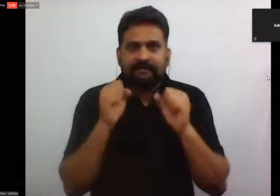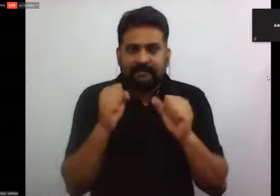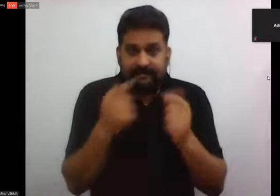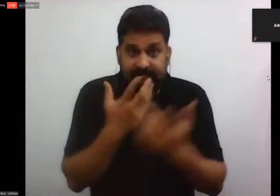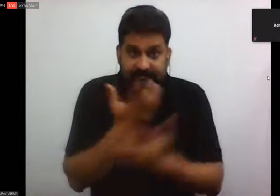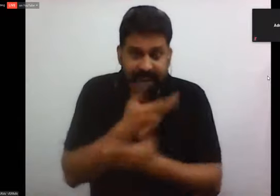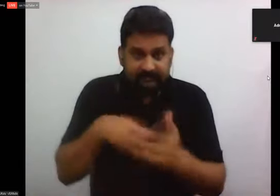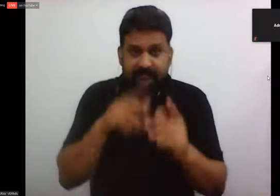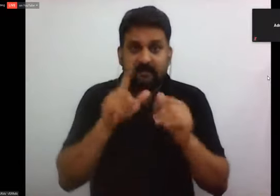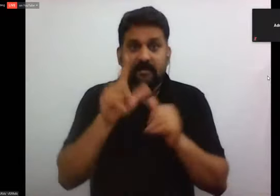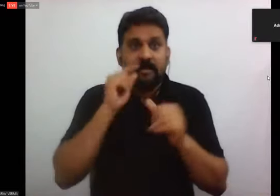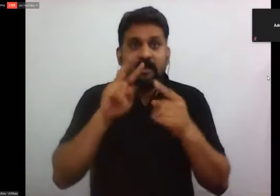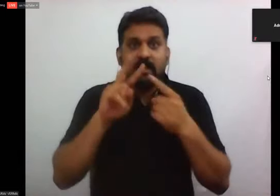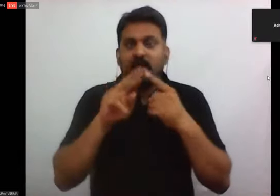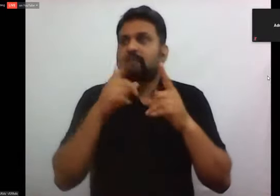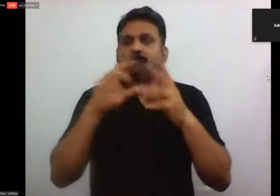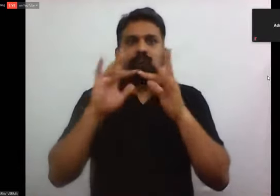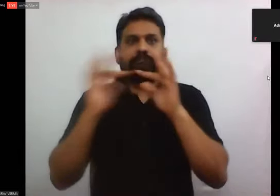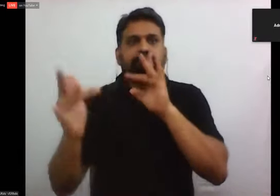live feed was interrupted.